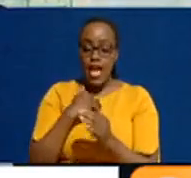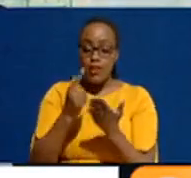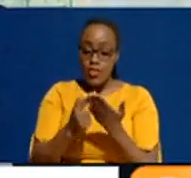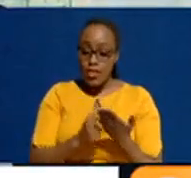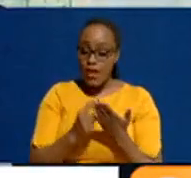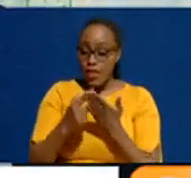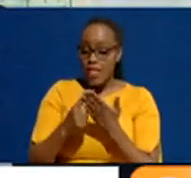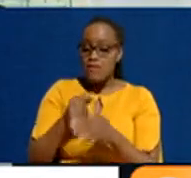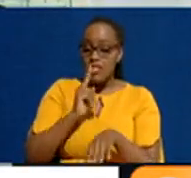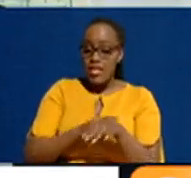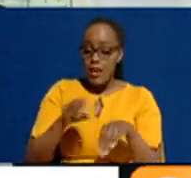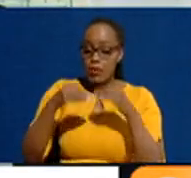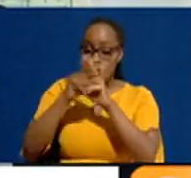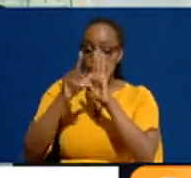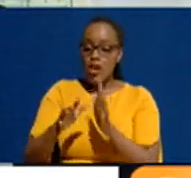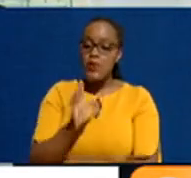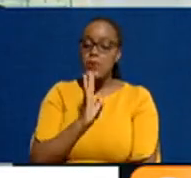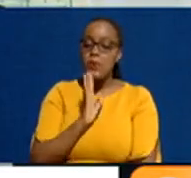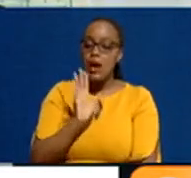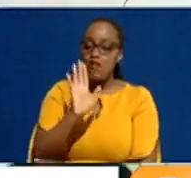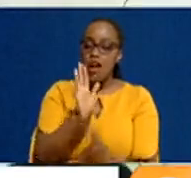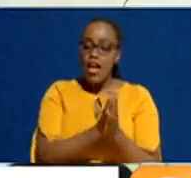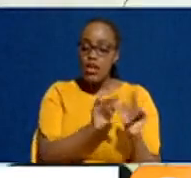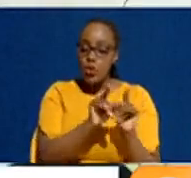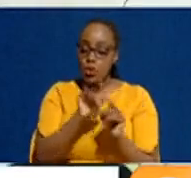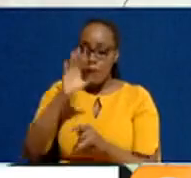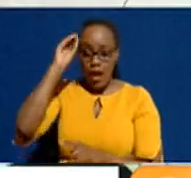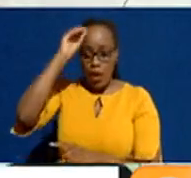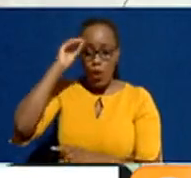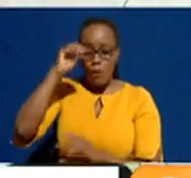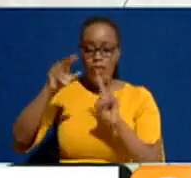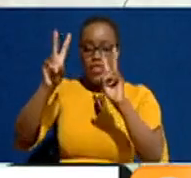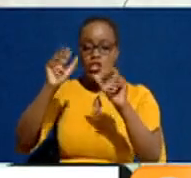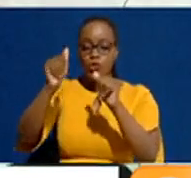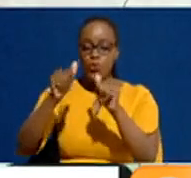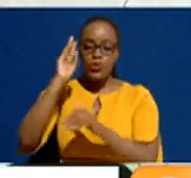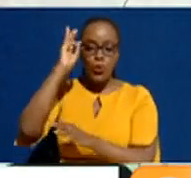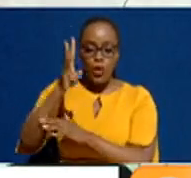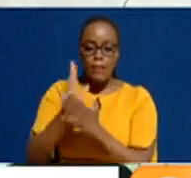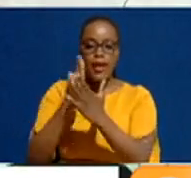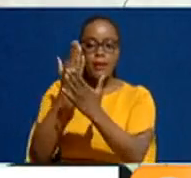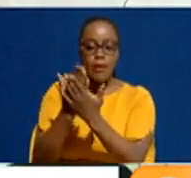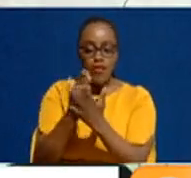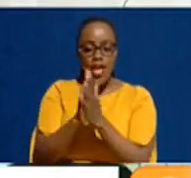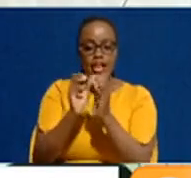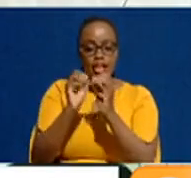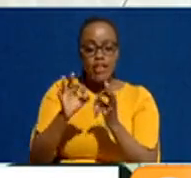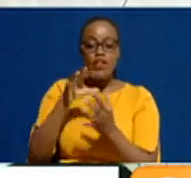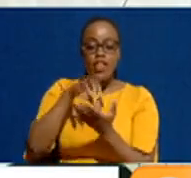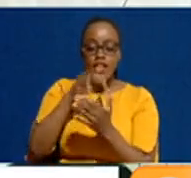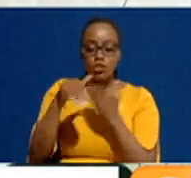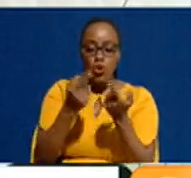muda utakaopewa mawakili kutoa hoja zao na kauli zao, masuala yatakayokuwa yakiwasilishwa na iwapo kesi